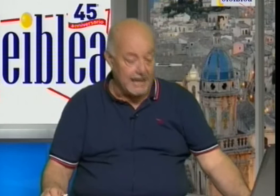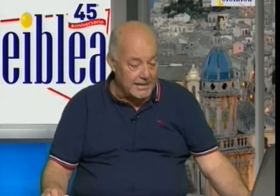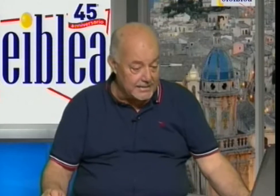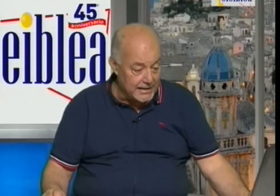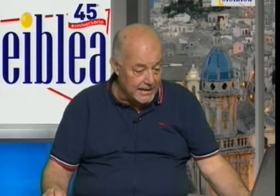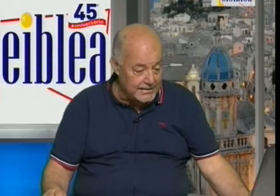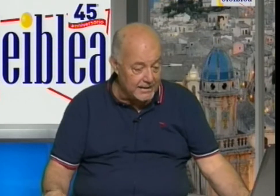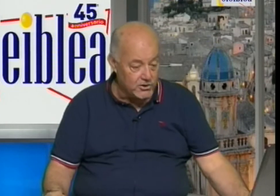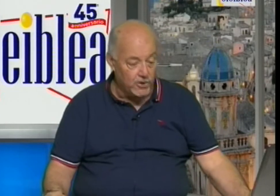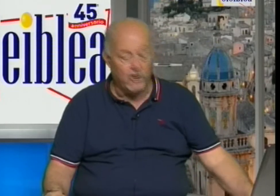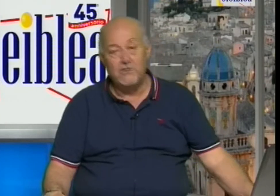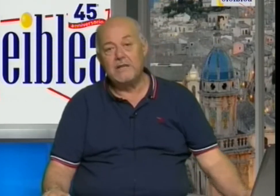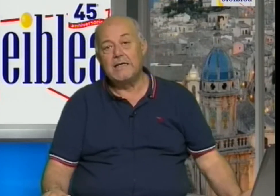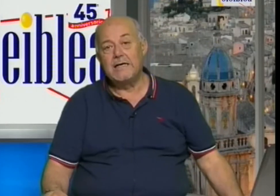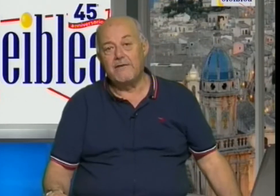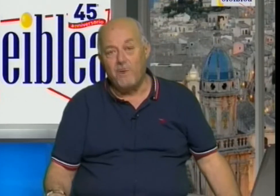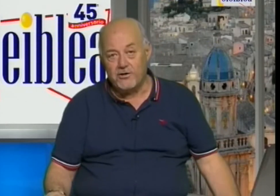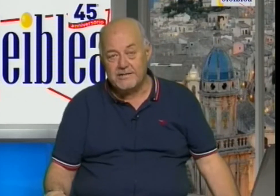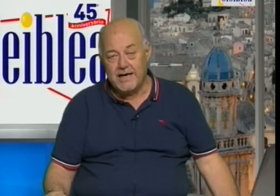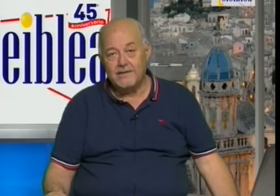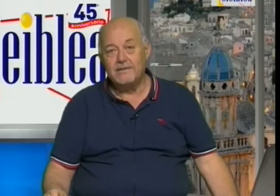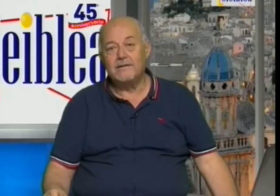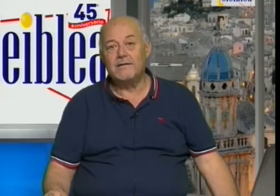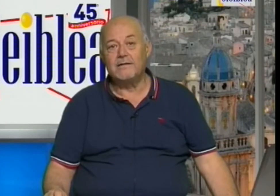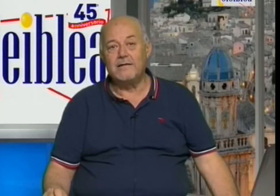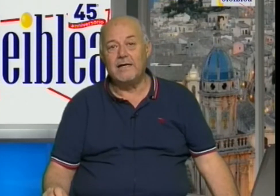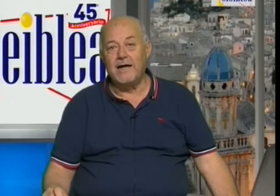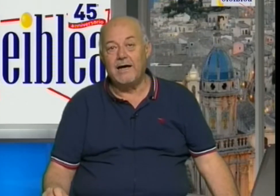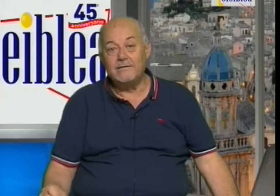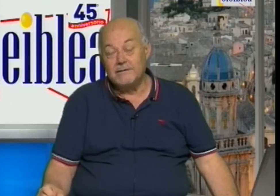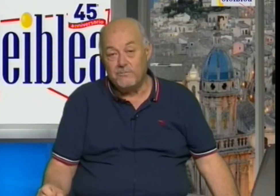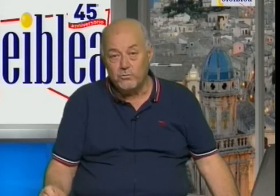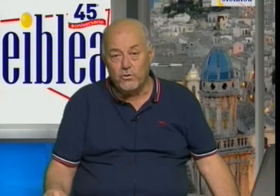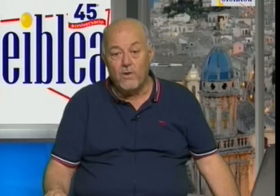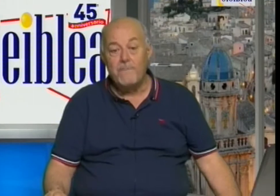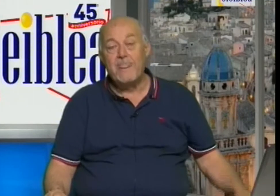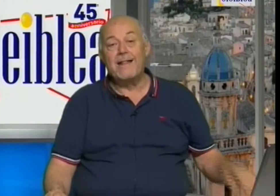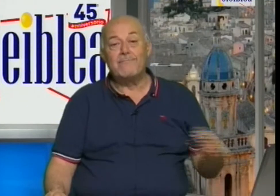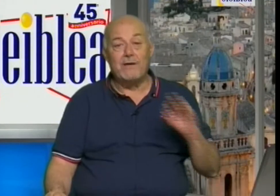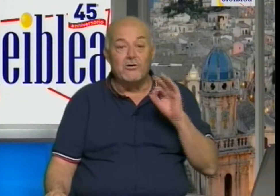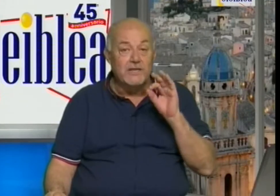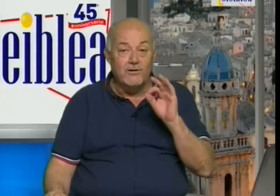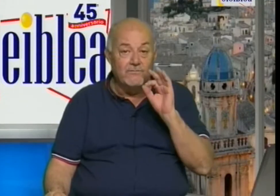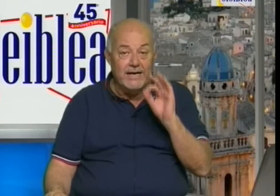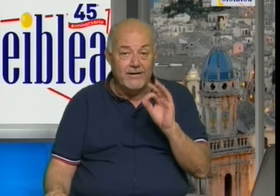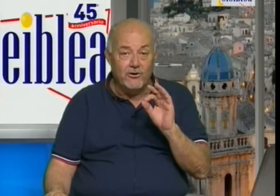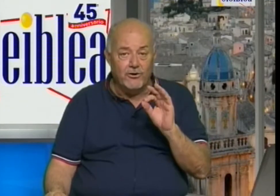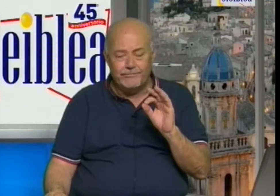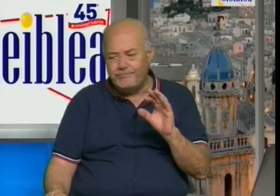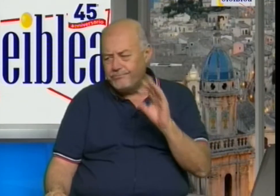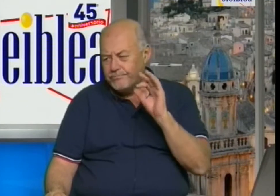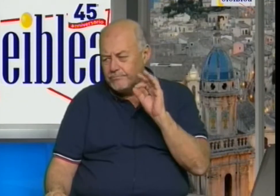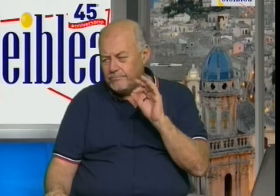di ragazzi, i ragazzi che sono la forza del futuro, però se non